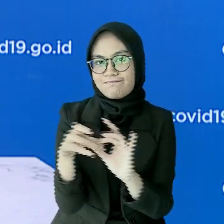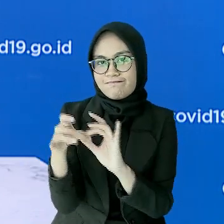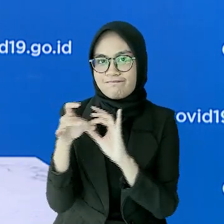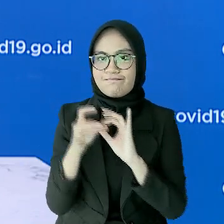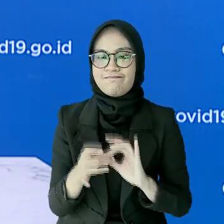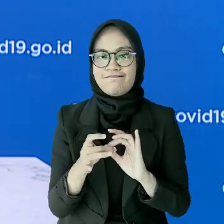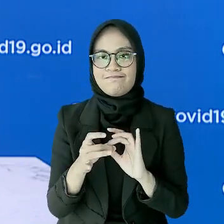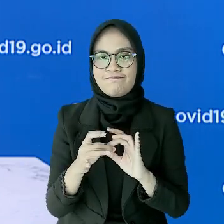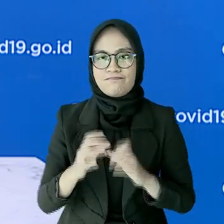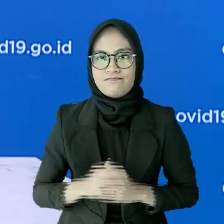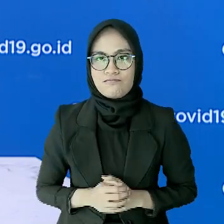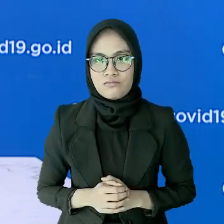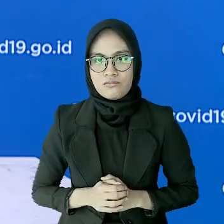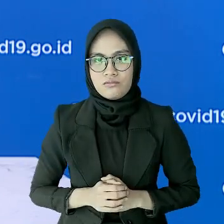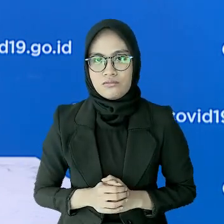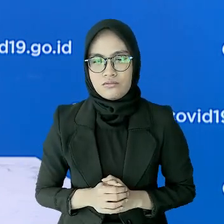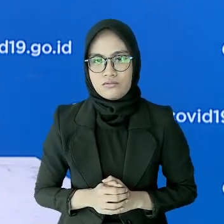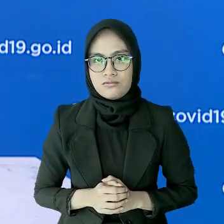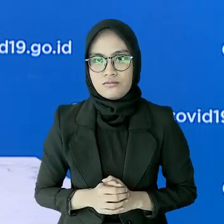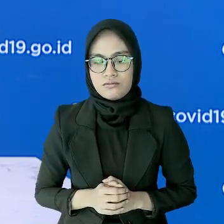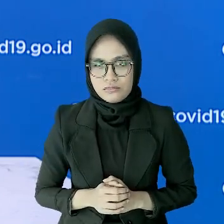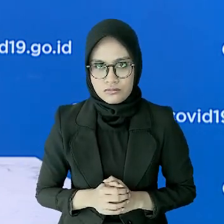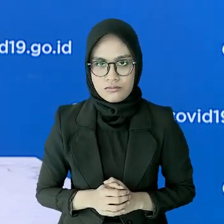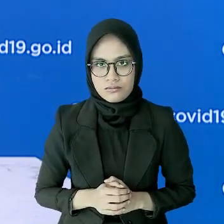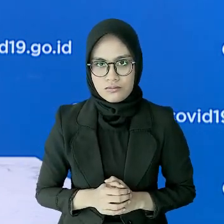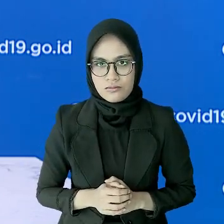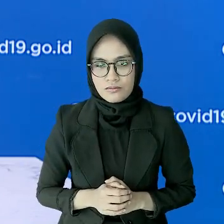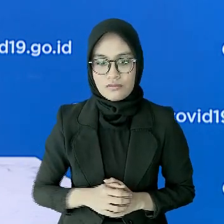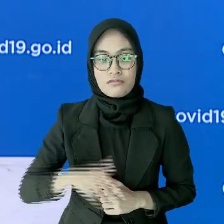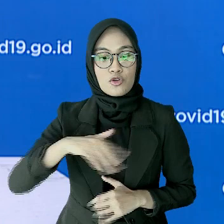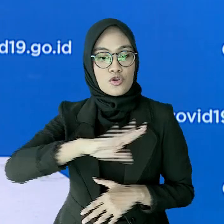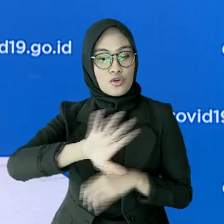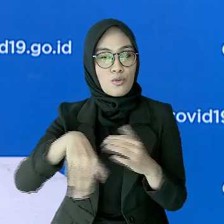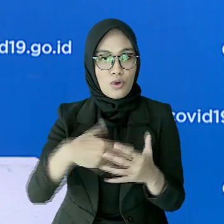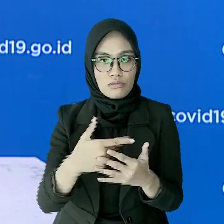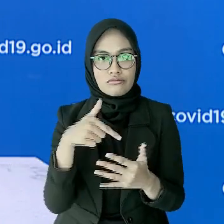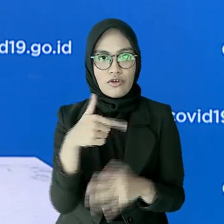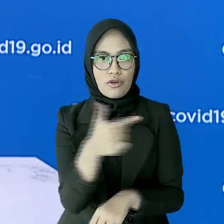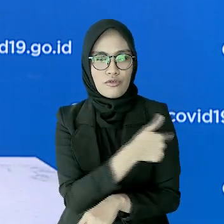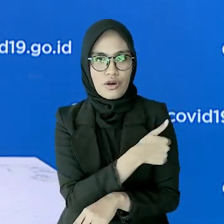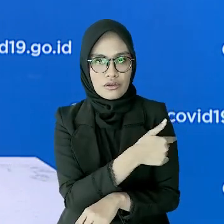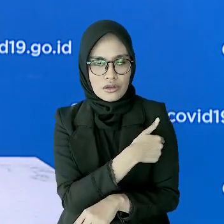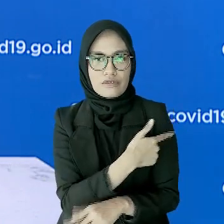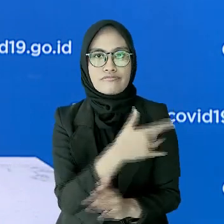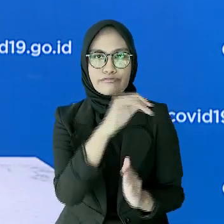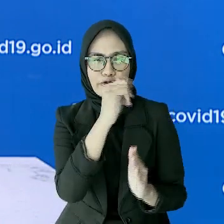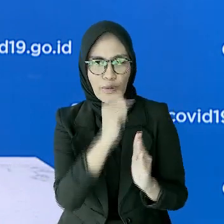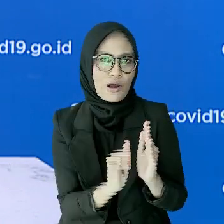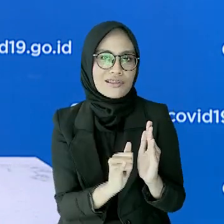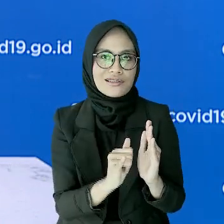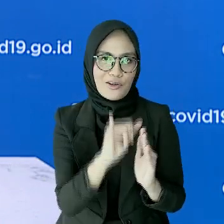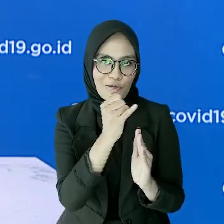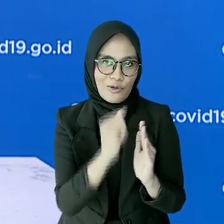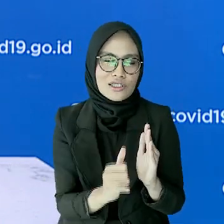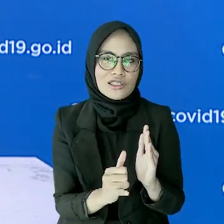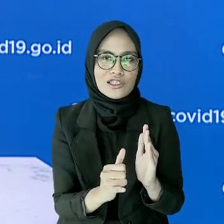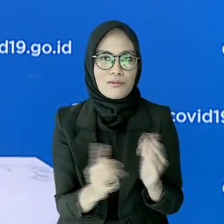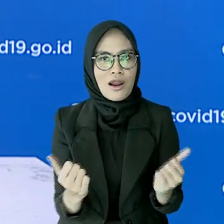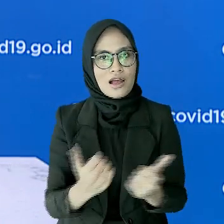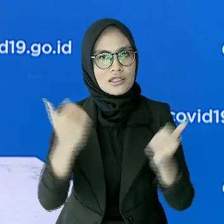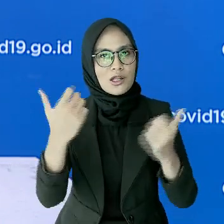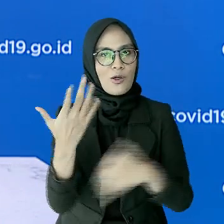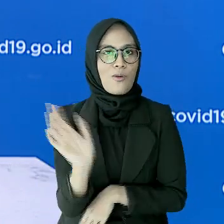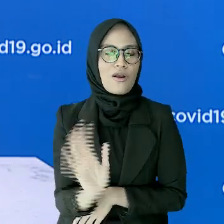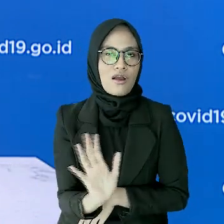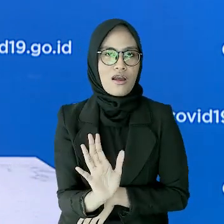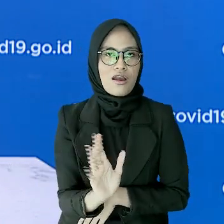Indonesia, diperkirakan akan segera dianalisis dan dapat keluar hasilnya di minggu ketiga atau